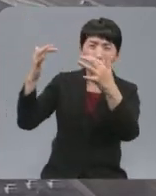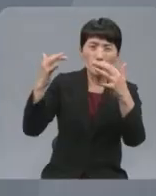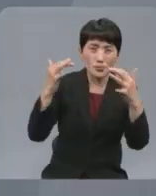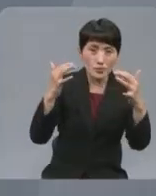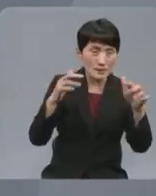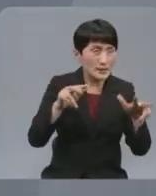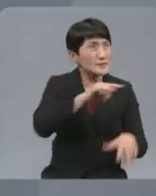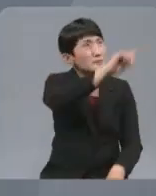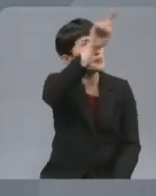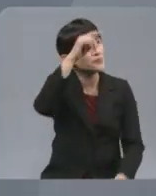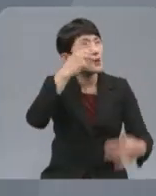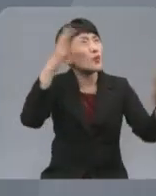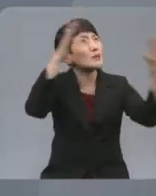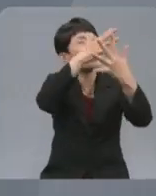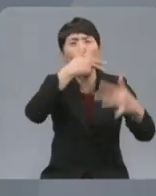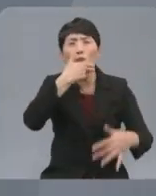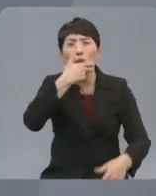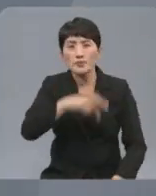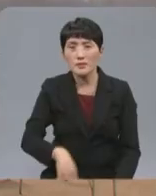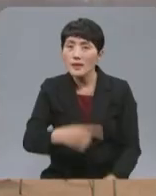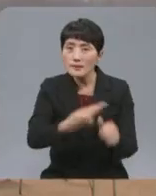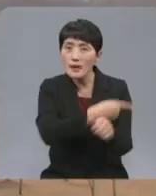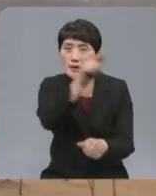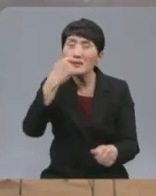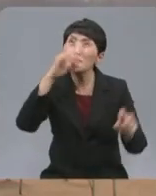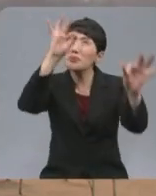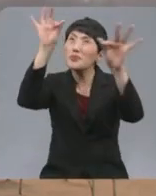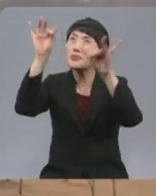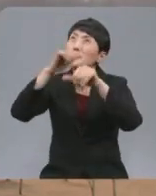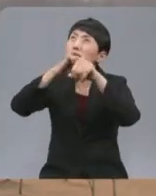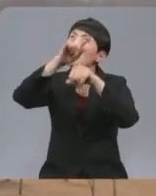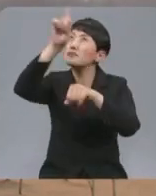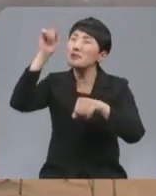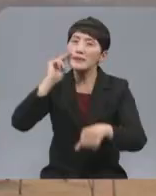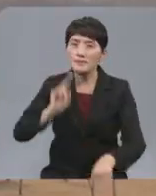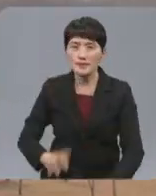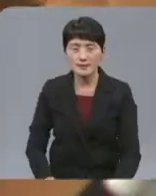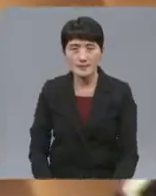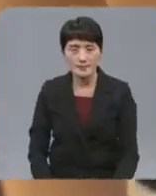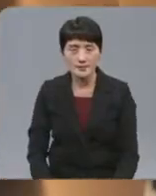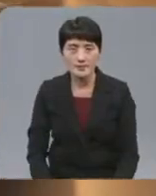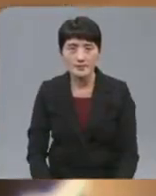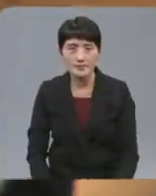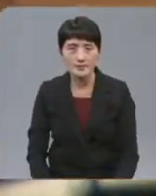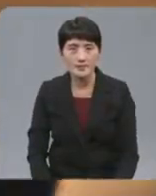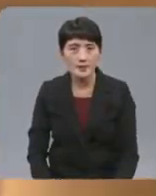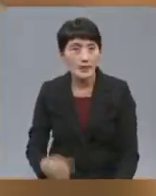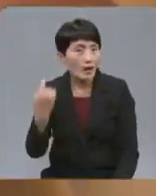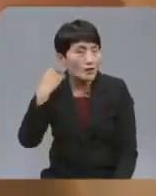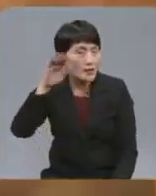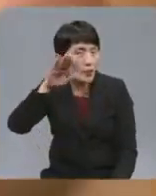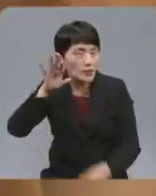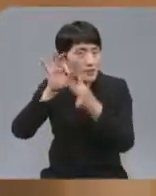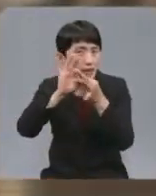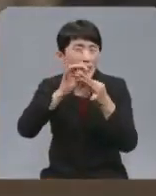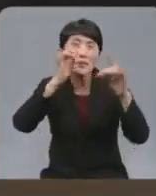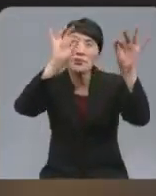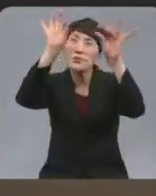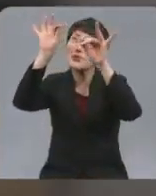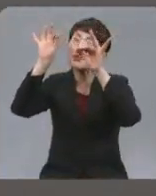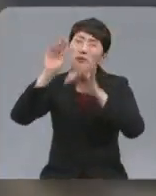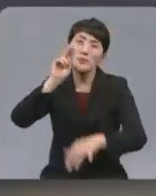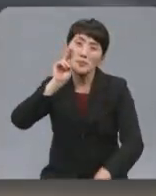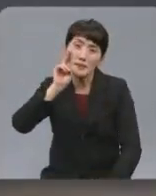выхода на улицу в случае нахождения на открытом воздухе рекомендовано носить маску с уровнем